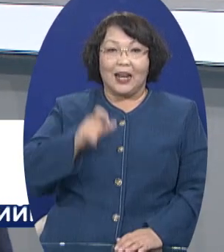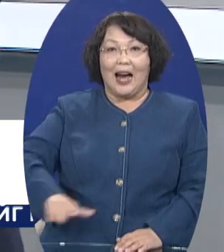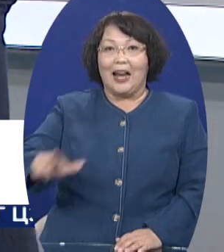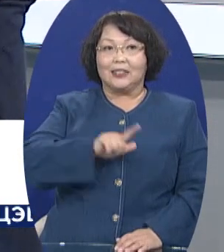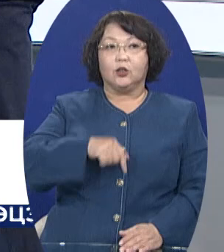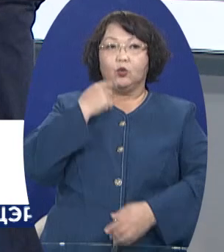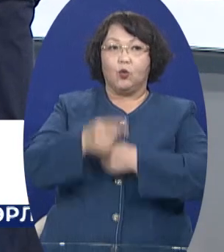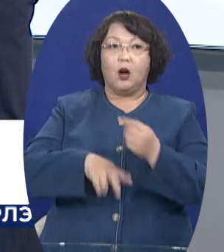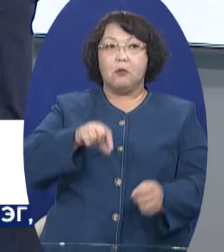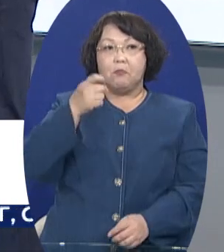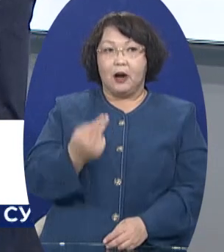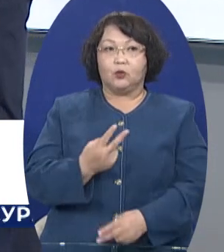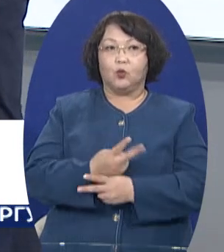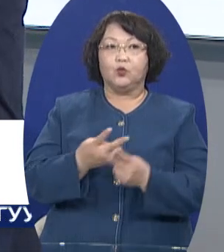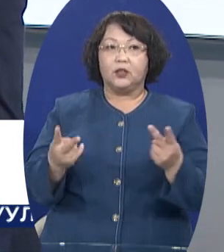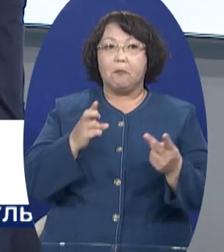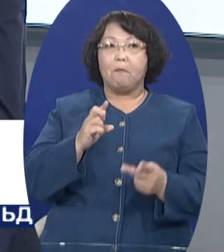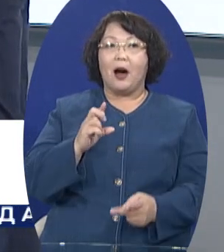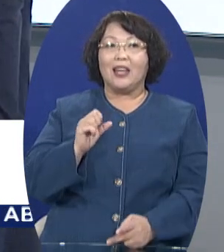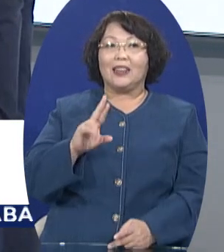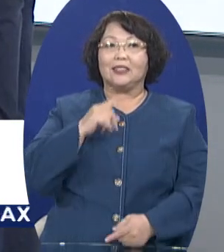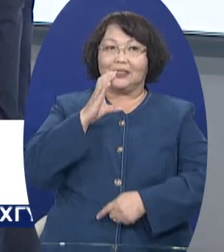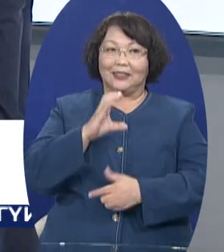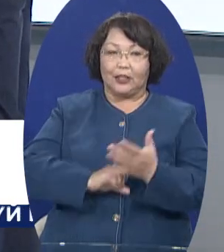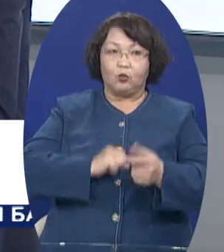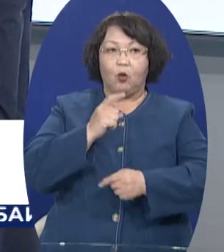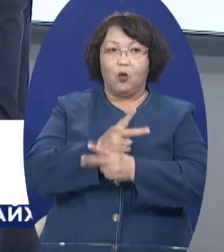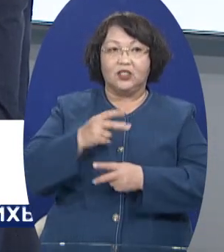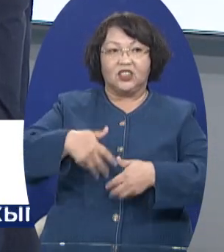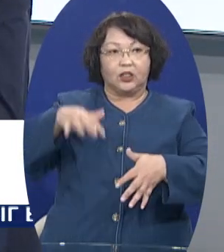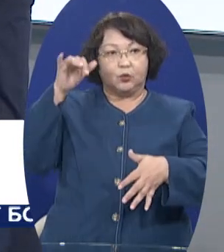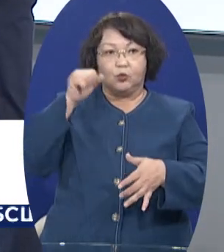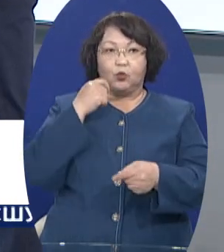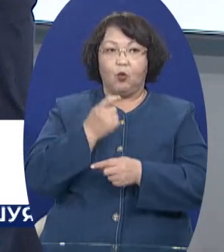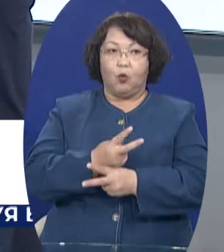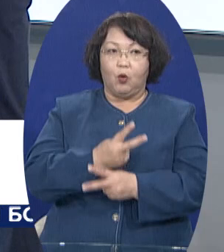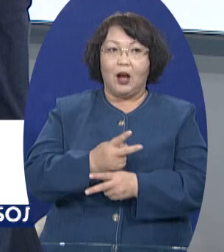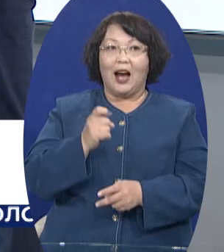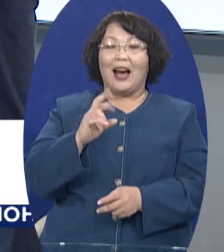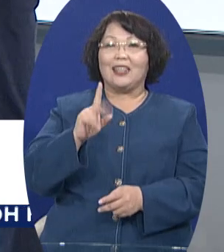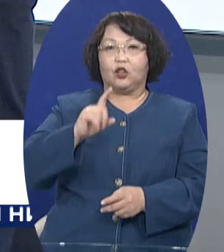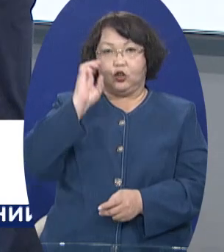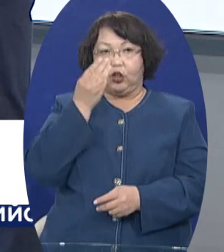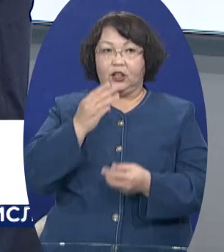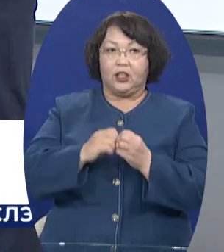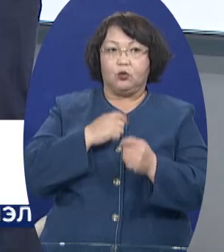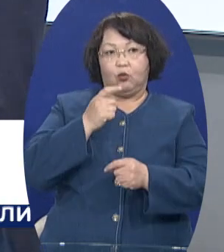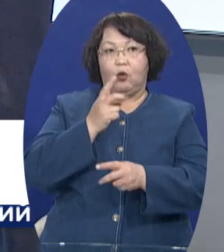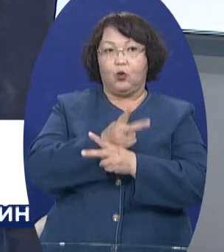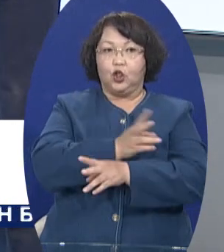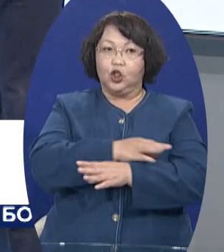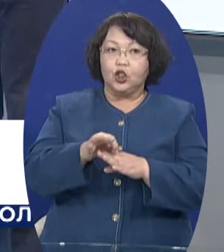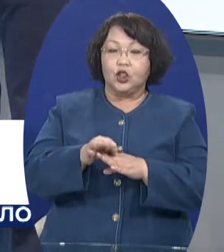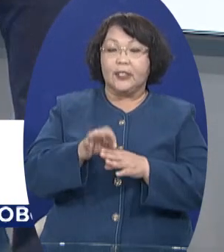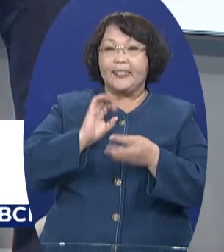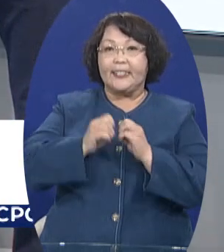хууль, үндэсний баялагын сангийн тухай хууль, за жигсаа цуглаан хийх журмын тухай хуулийн нэмэлт өөрчлөлт шилжсэн хариулгаараа, за хаягжуулалтын тухай хуулийн төсөл зэрэг энэ хуулийн